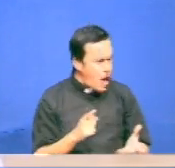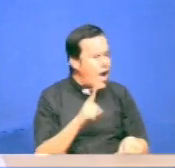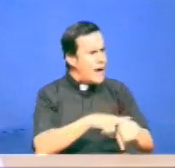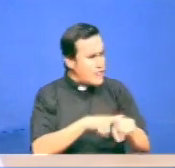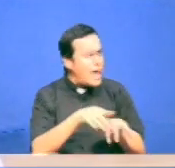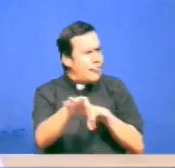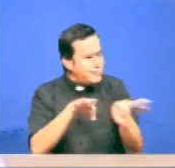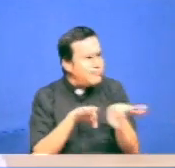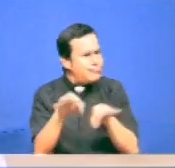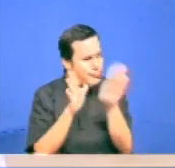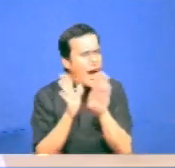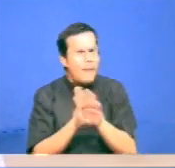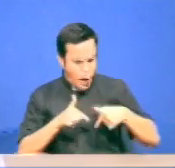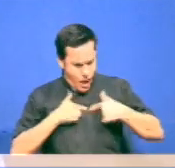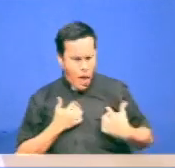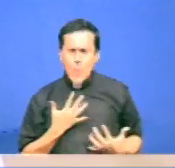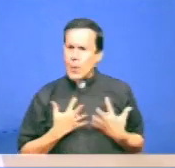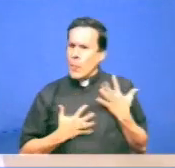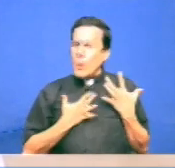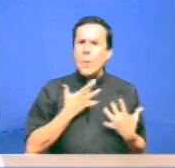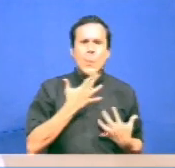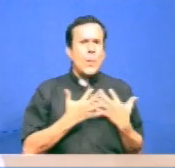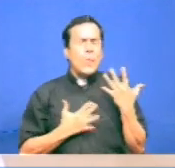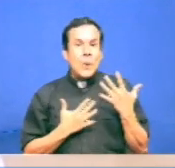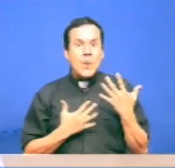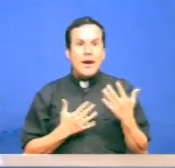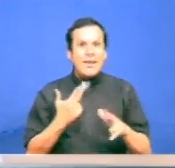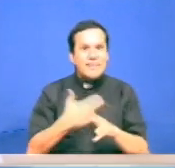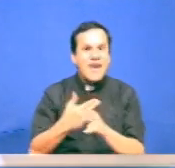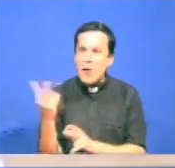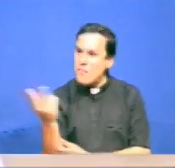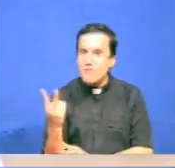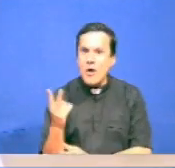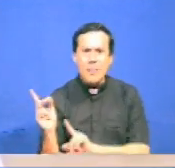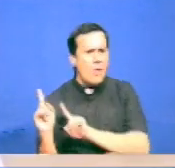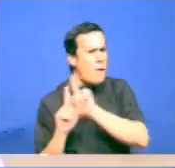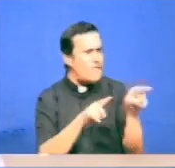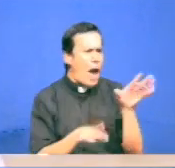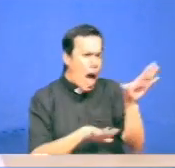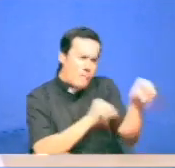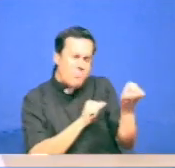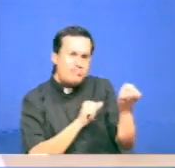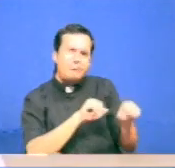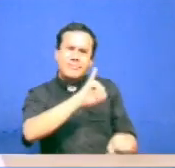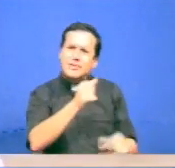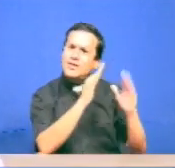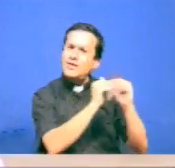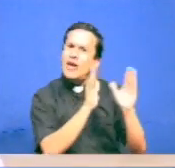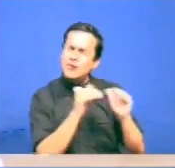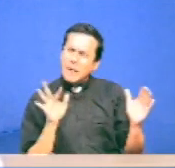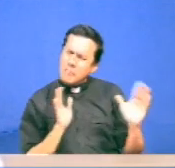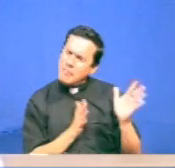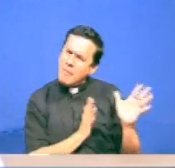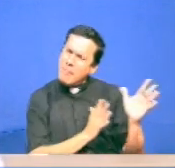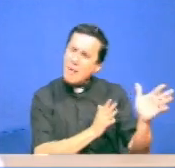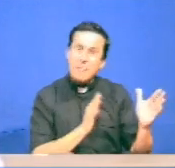maandiko? Saa ile ile wakaondoka, wakarudi Yerusalemu. Huko